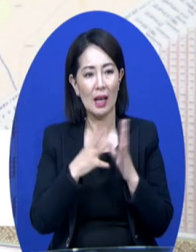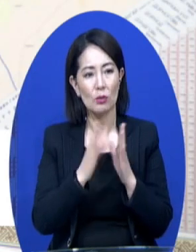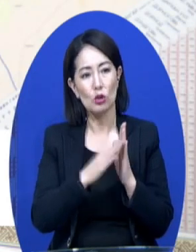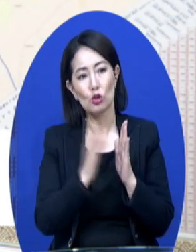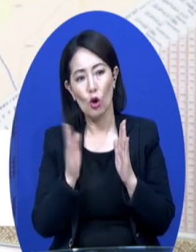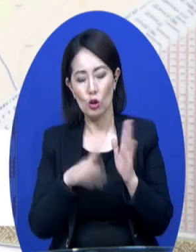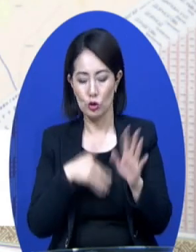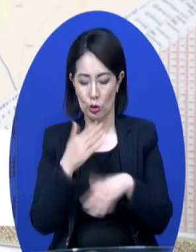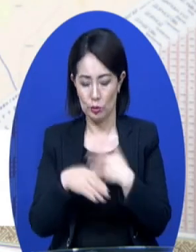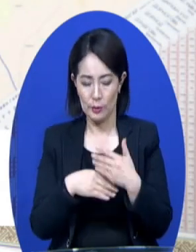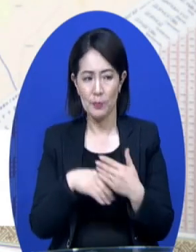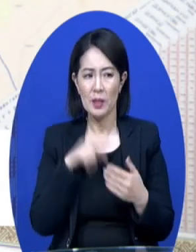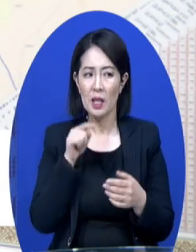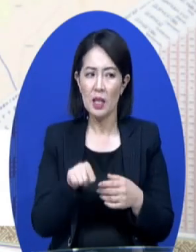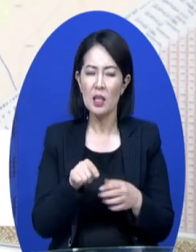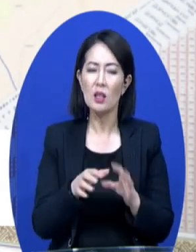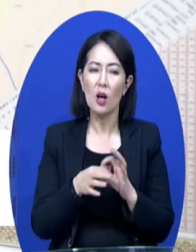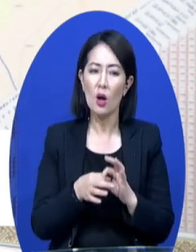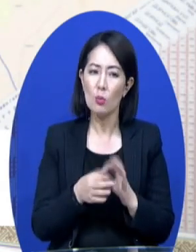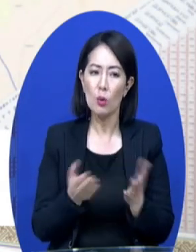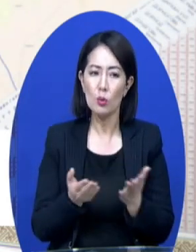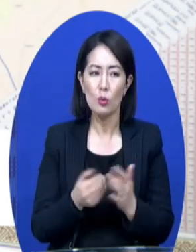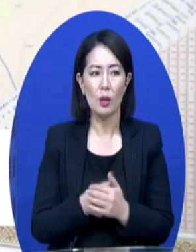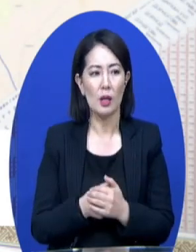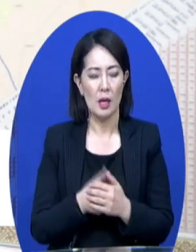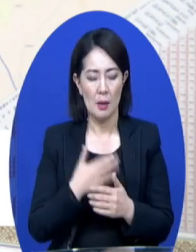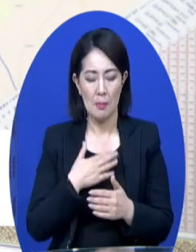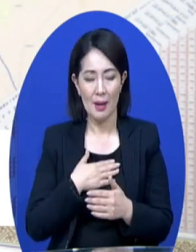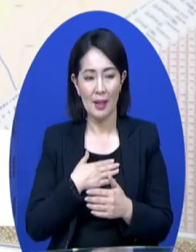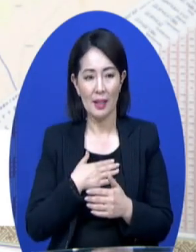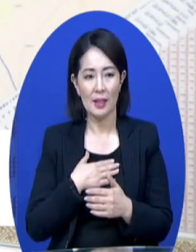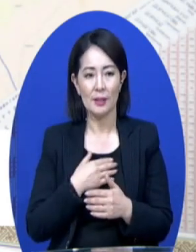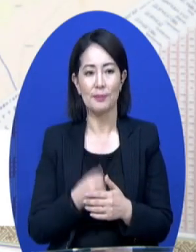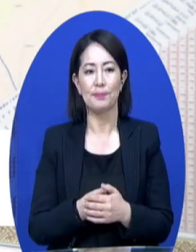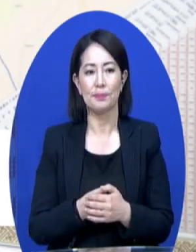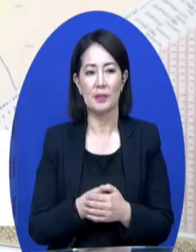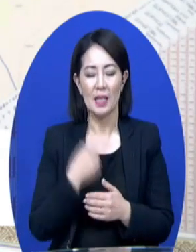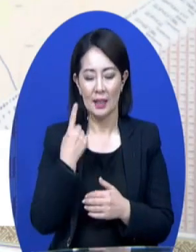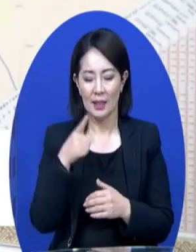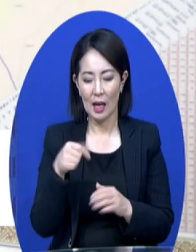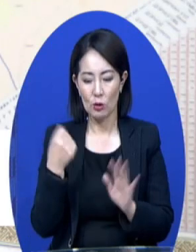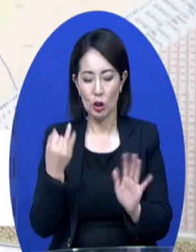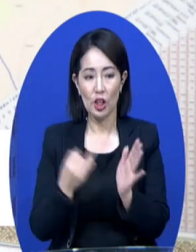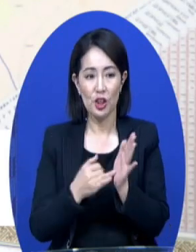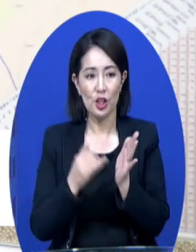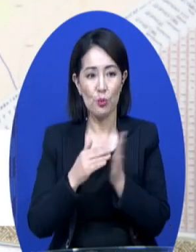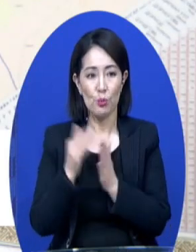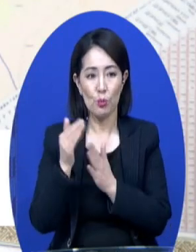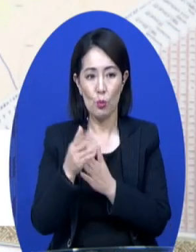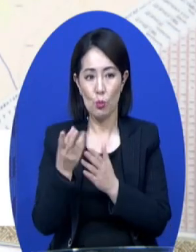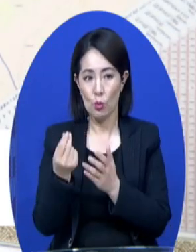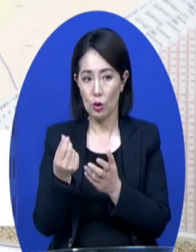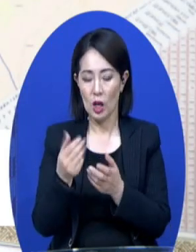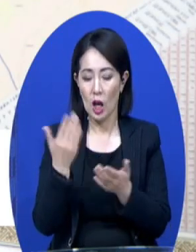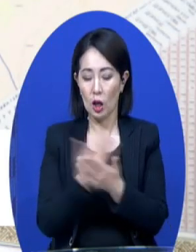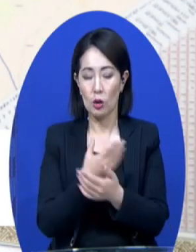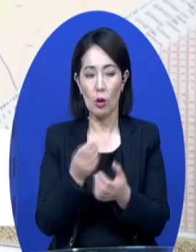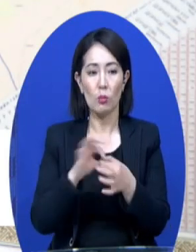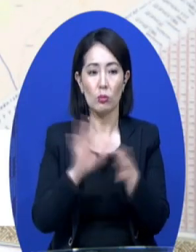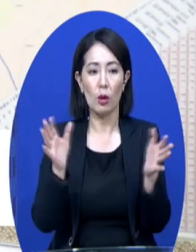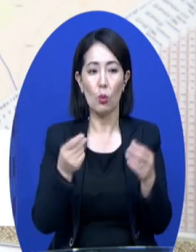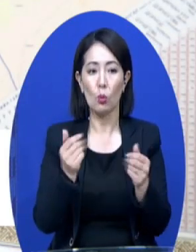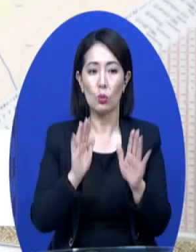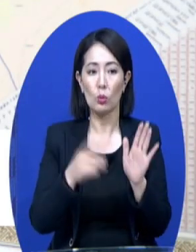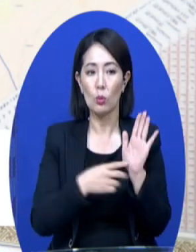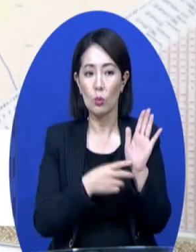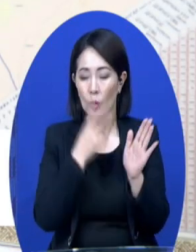аваад явсан. За яг энэ дээр бол манай дээрхэд бол одоо 1.7 тэрбум төгрөгийн кино бол үнгүү хэрэглэгчд бол